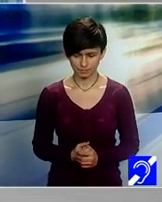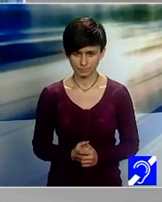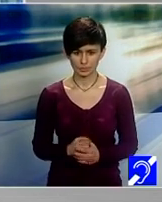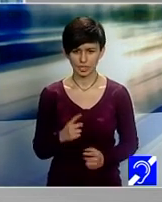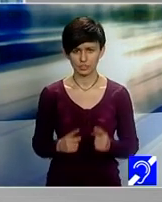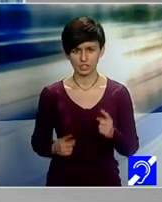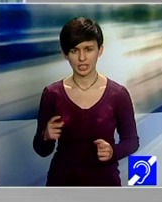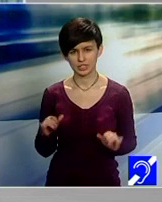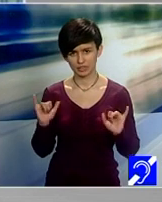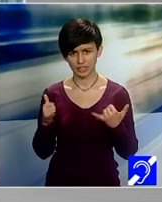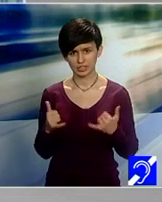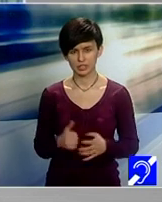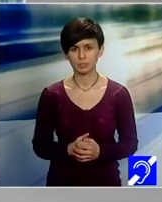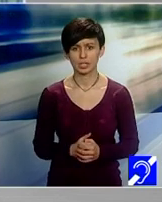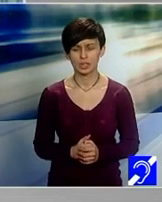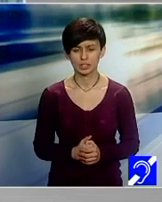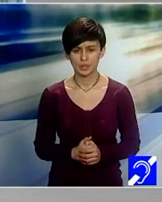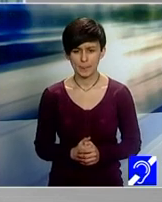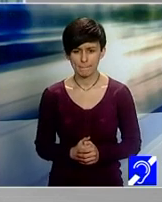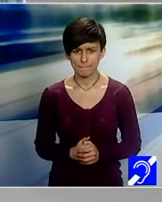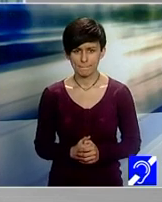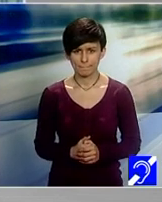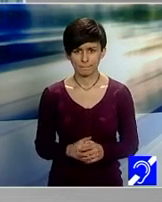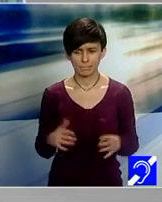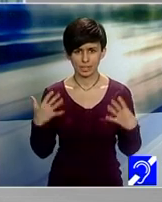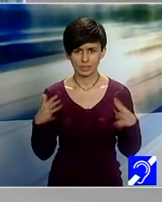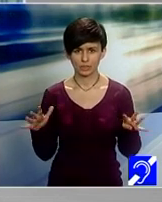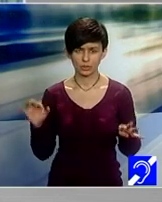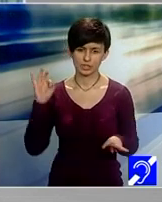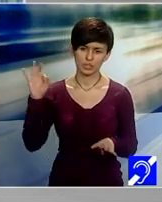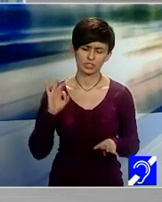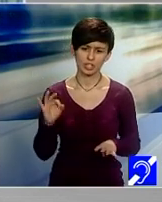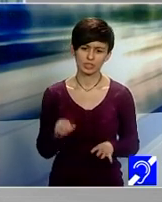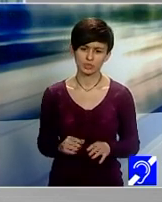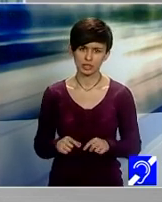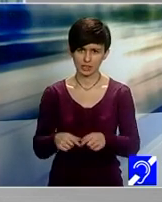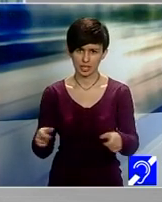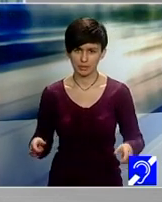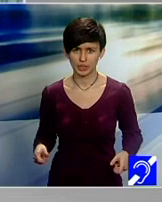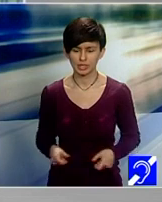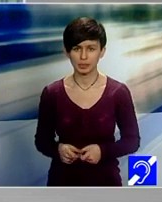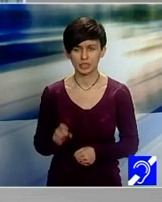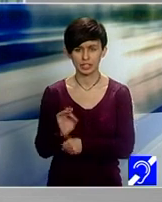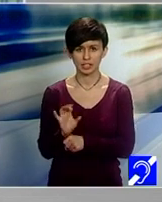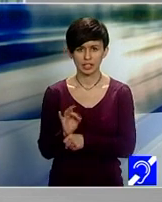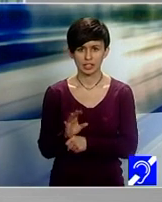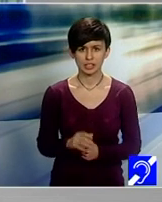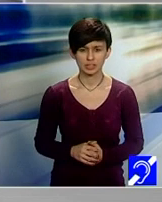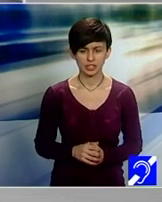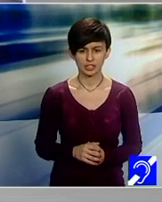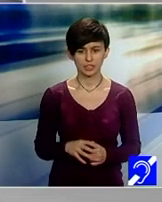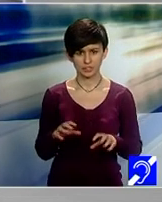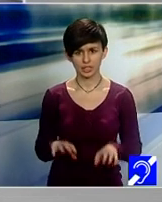întâlma, se întâmpla, în momentul de față 90% din apartamente se vând semifinisate, cele noi mă refer. Au crescut